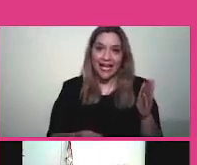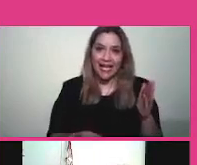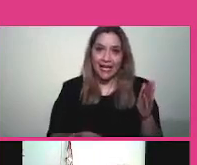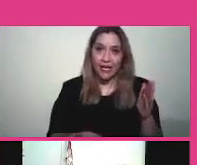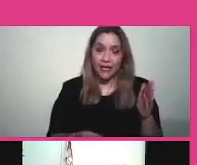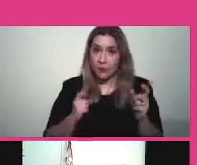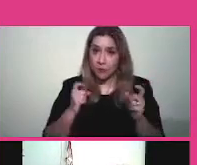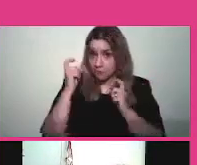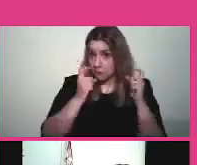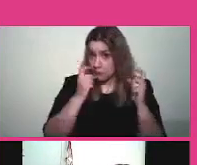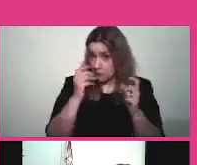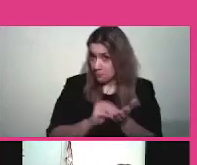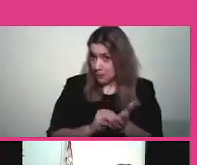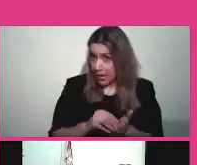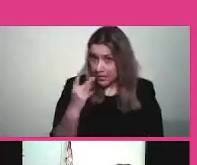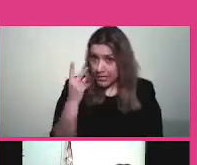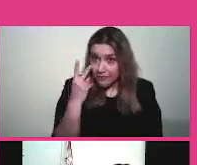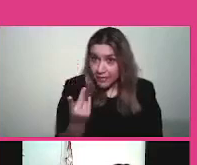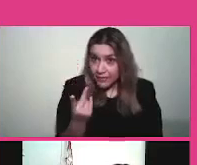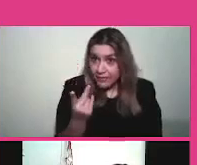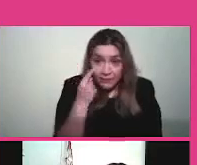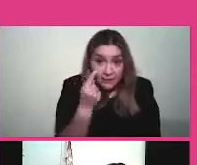Αριστερά, για να το δούμε λίγο καλύτερα.